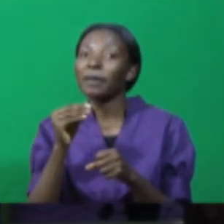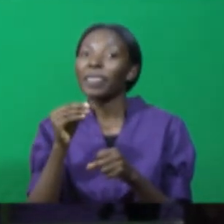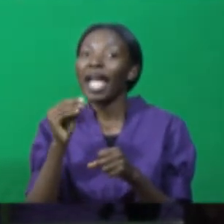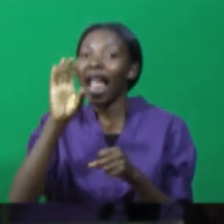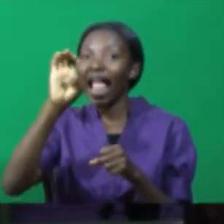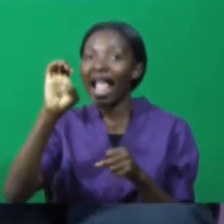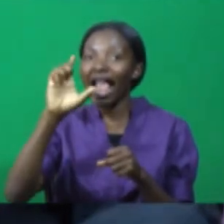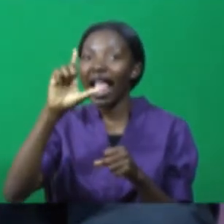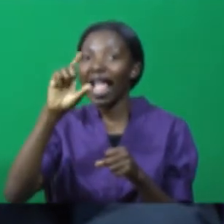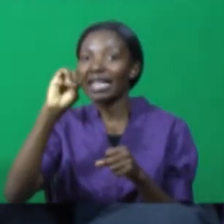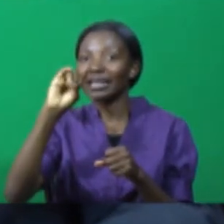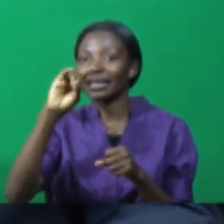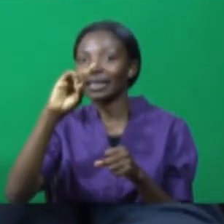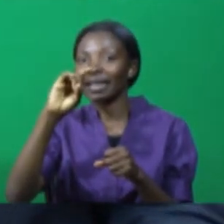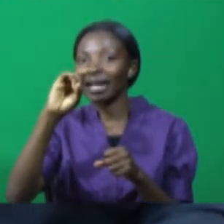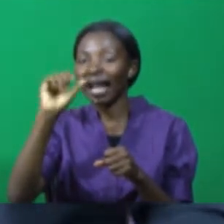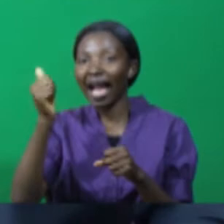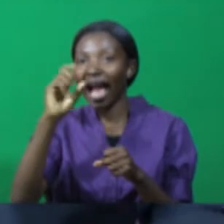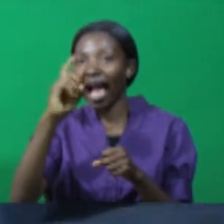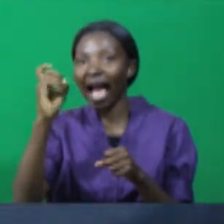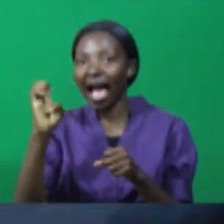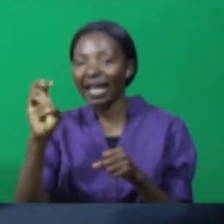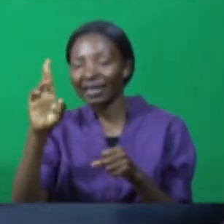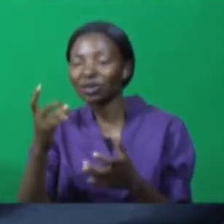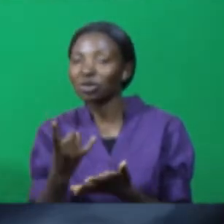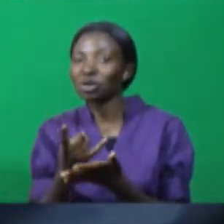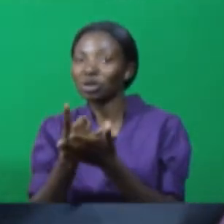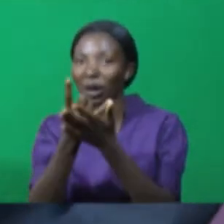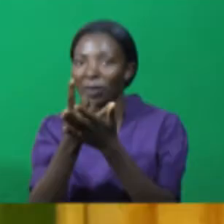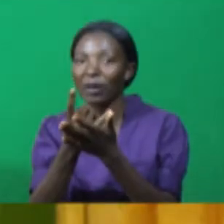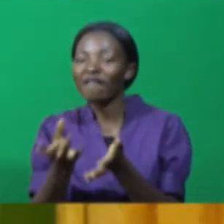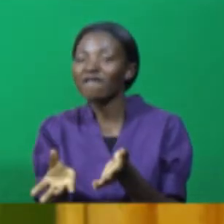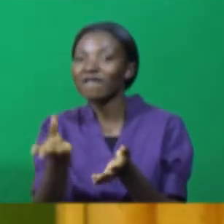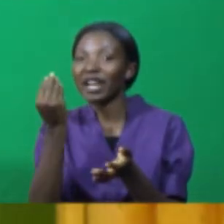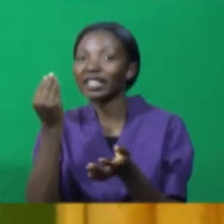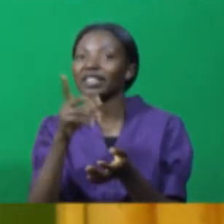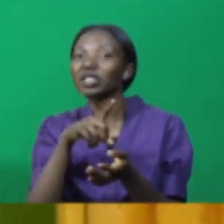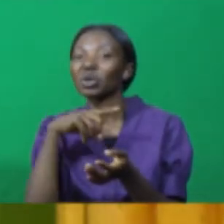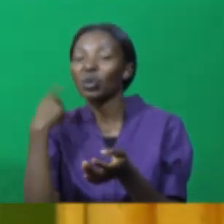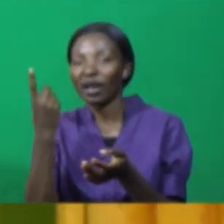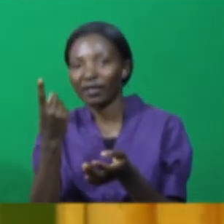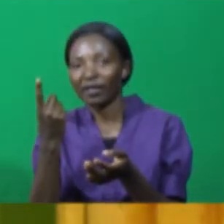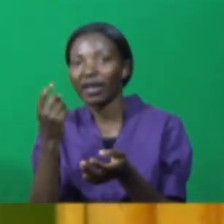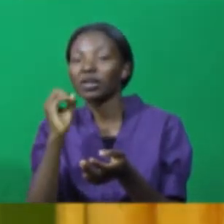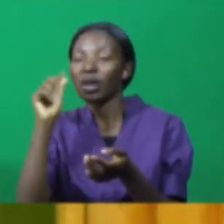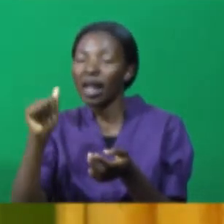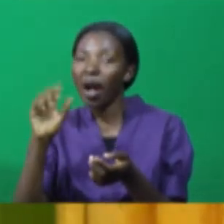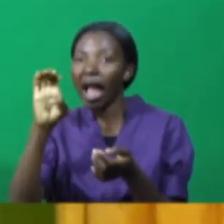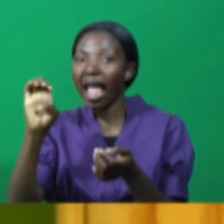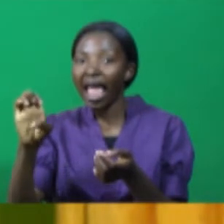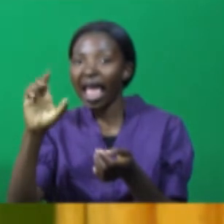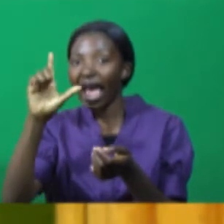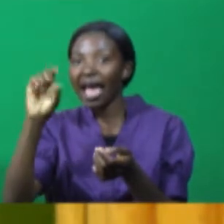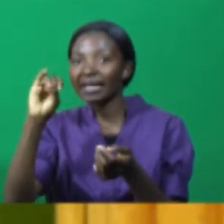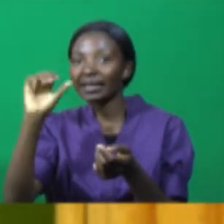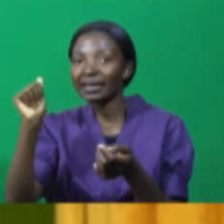kuti ngirozi yaizonobatsira pa selection susukidza itinzwe pfungwa iyi saka ukatarisa Eliaza akatonamata